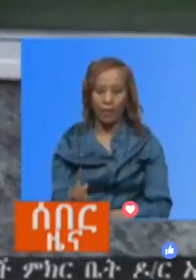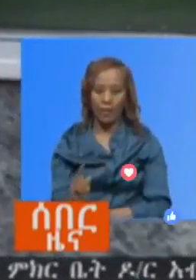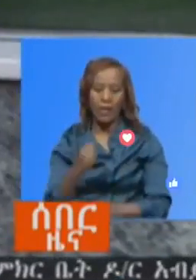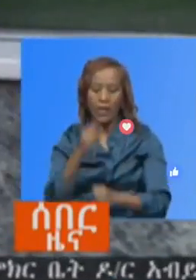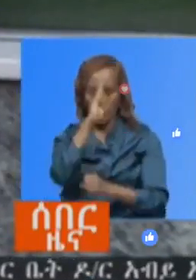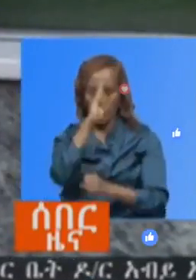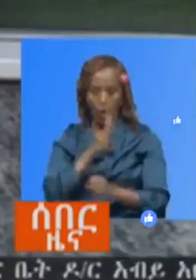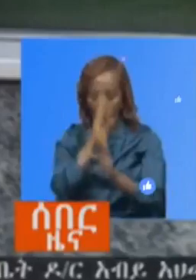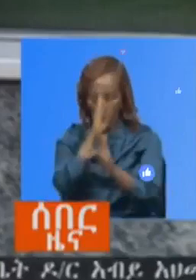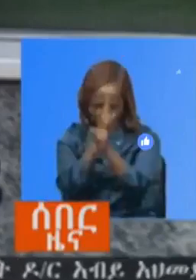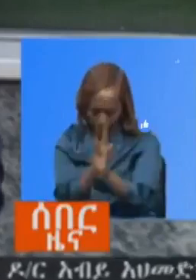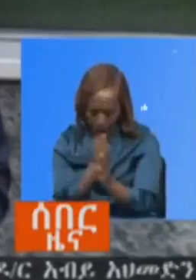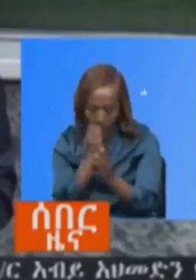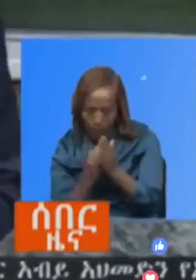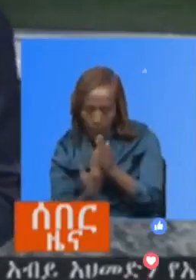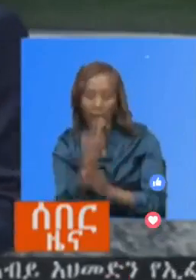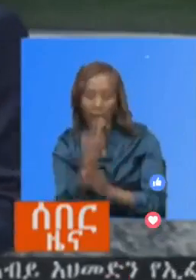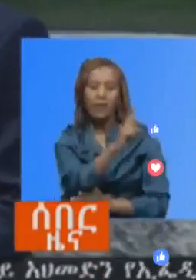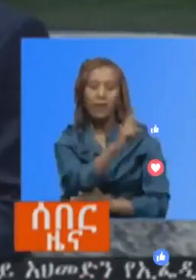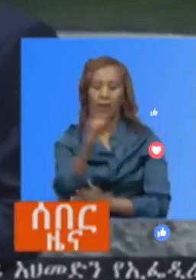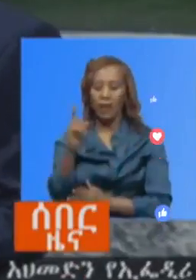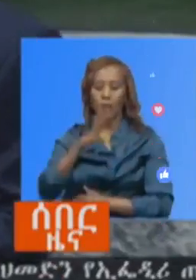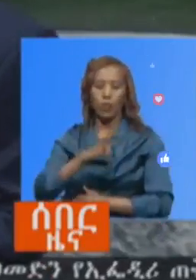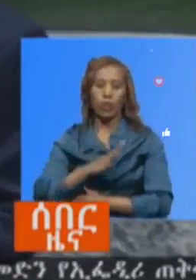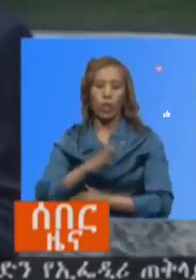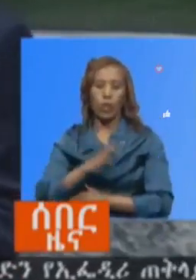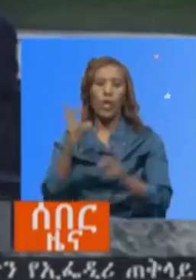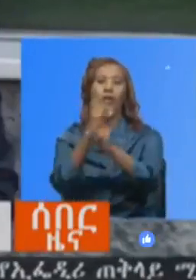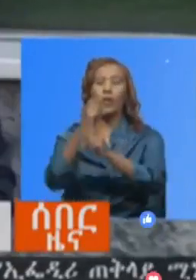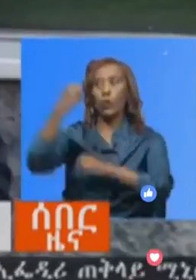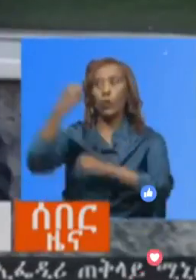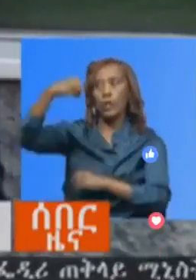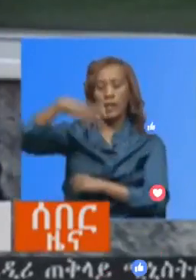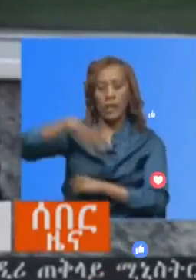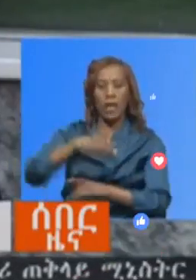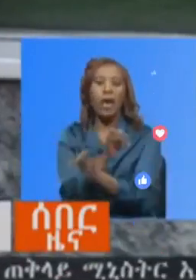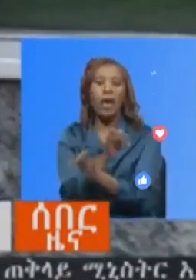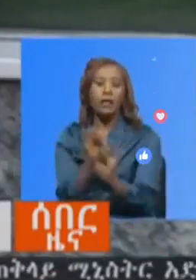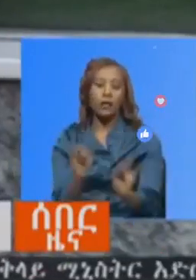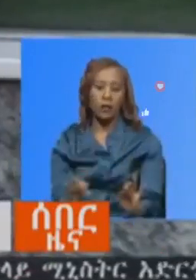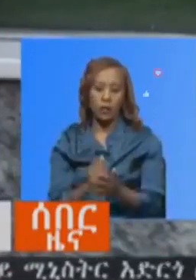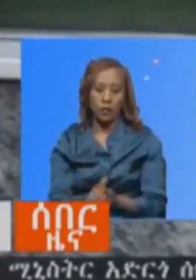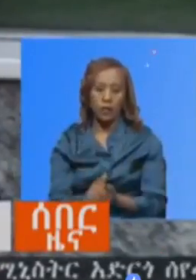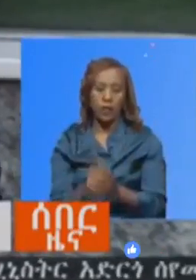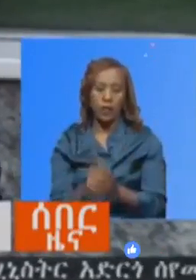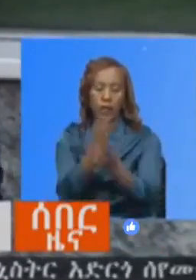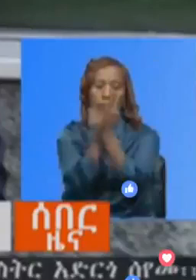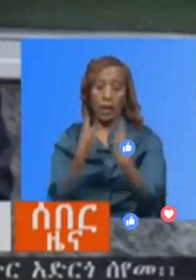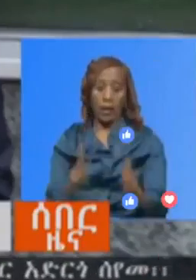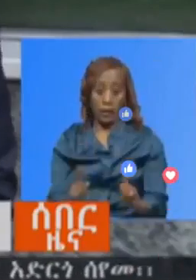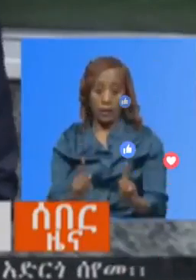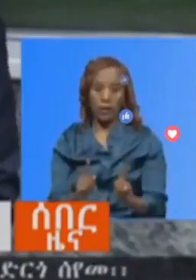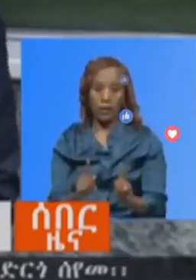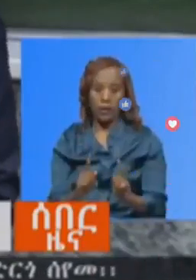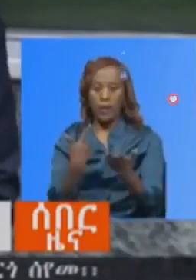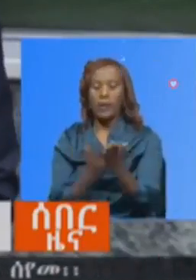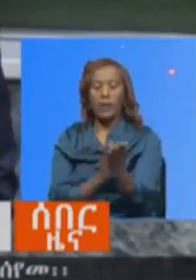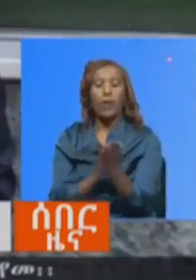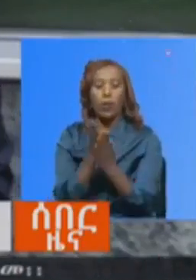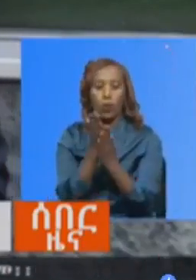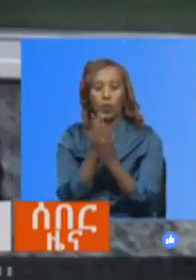ክብር የሚመነጭ የእያንዳንዱ ሰው የተፈጥሮ ጸጋ እንጂ። ነጻነትን በዚህ መልኩ